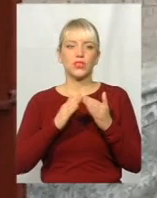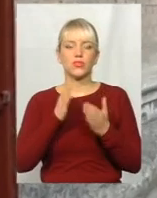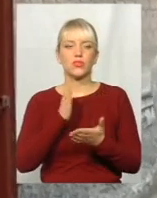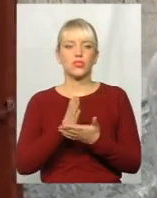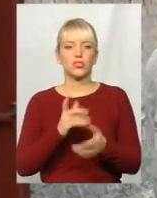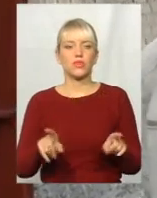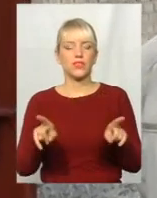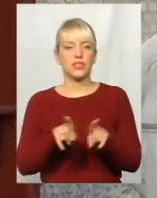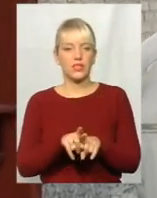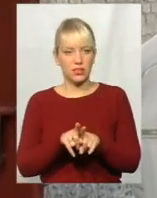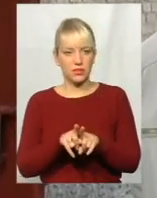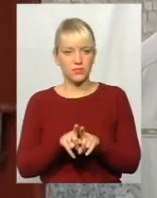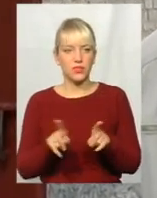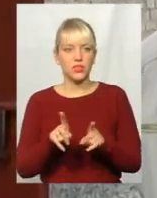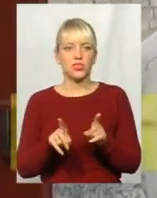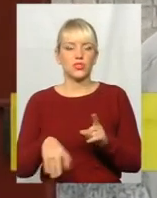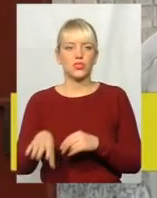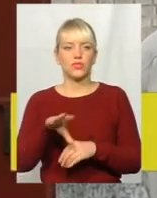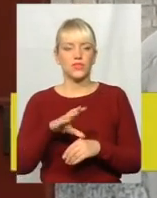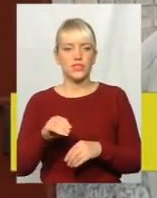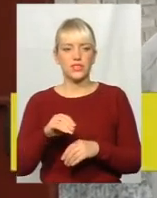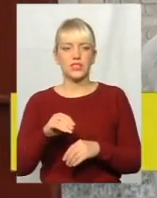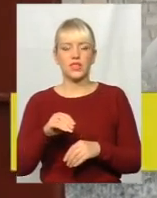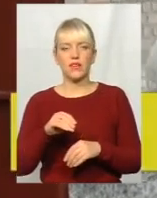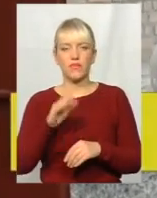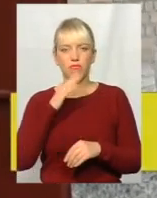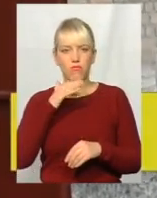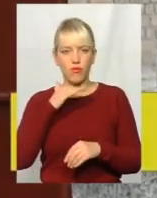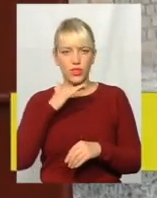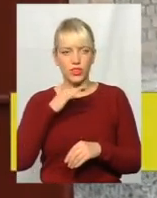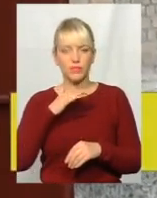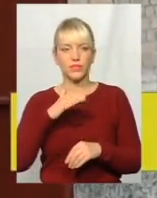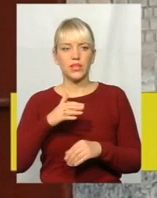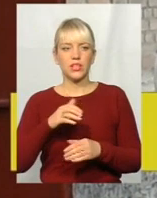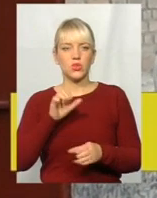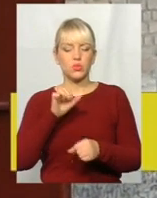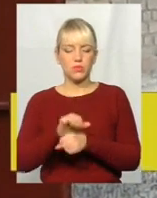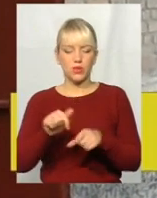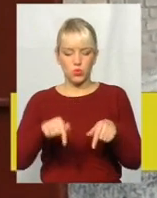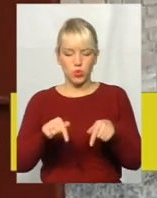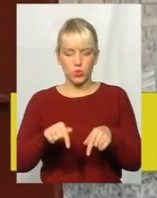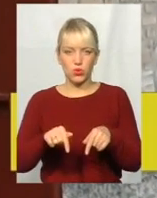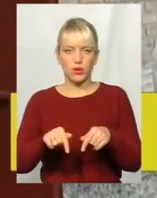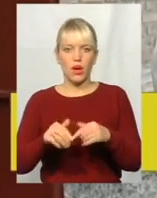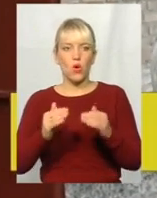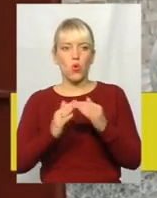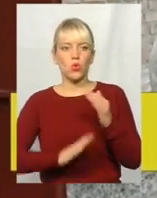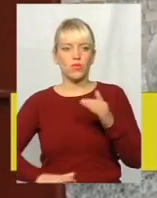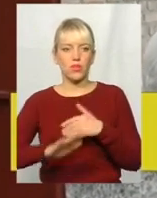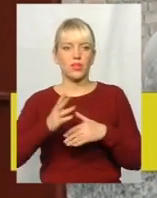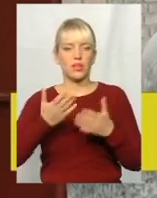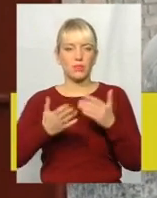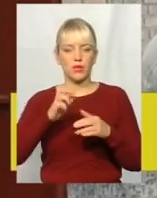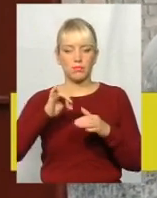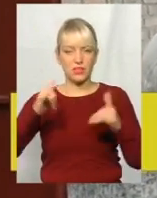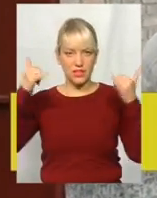так, що всі душі, води зупиняються отут в дворі. Якби після хорошої зливи ми б